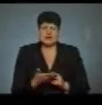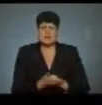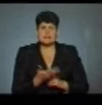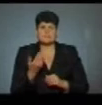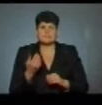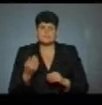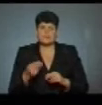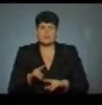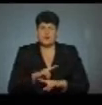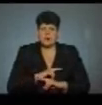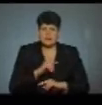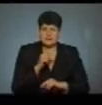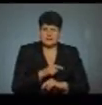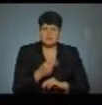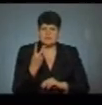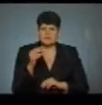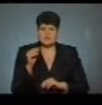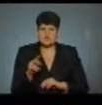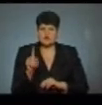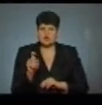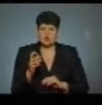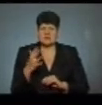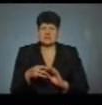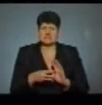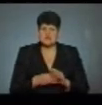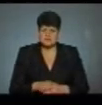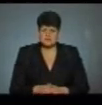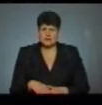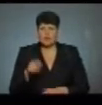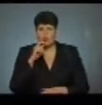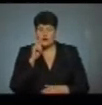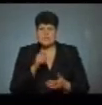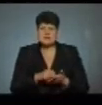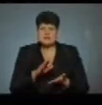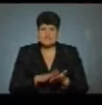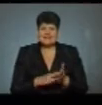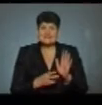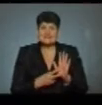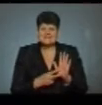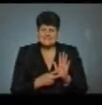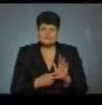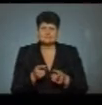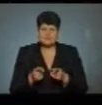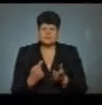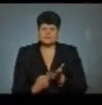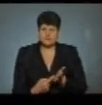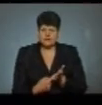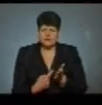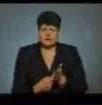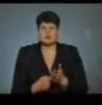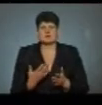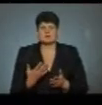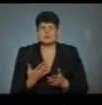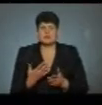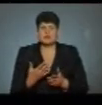749 осіб, померли 2158. В Україні ж зареєстрували 7 лабораторно підтверджених випадків